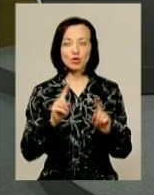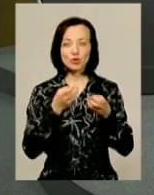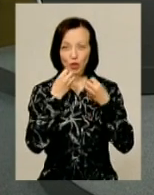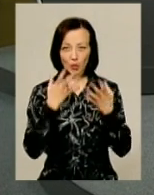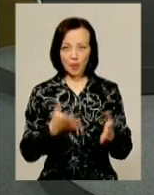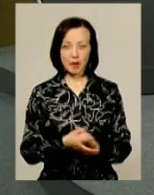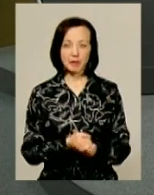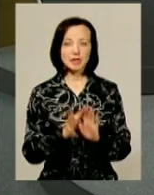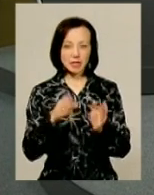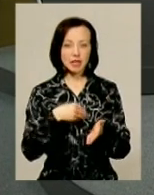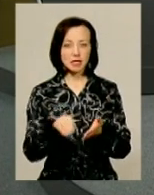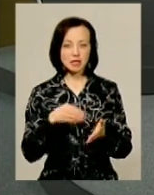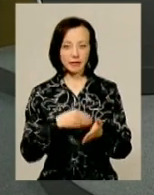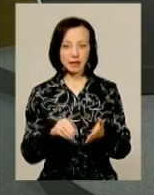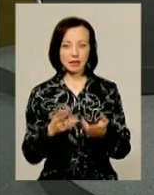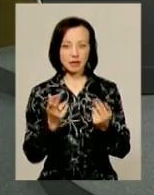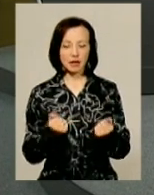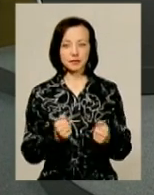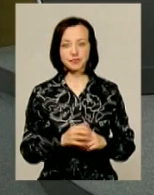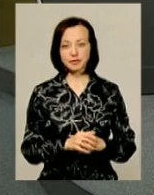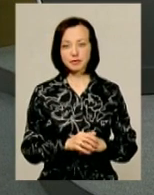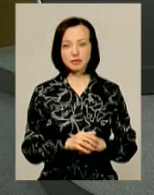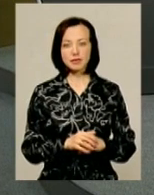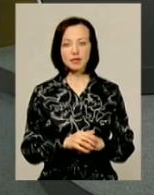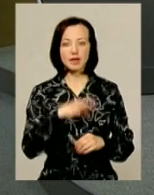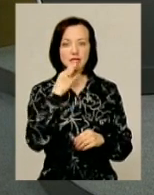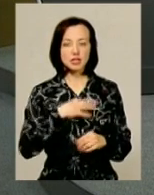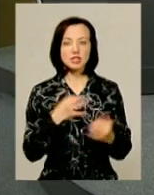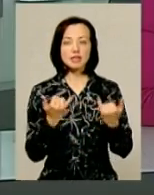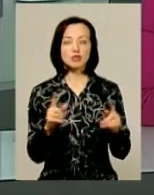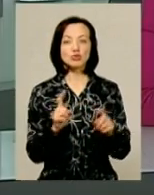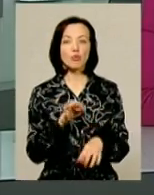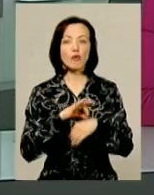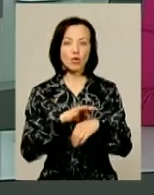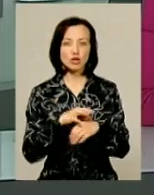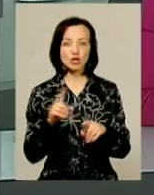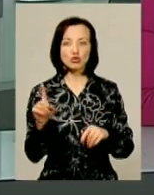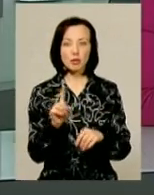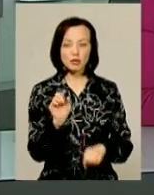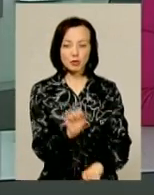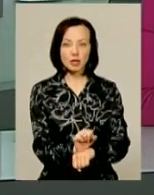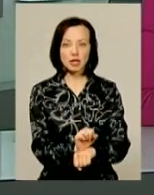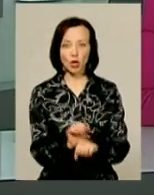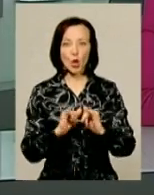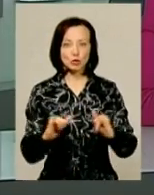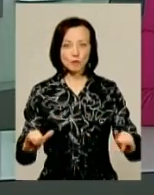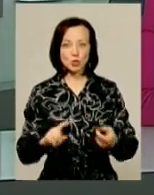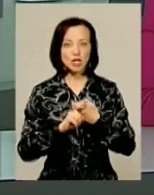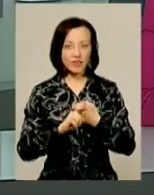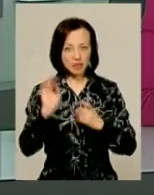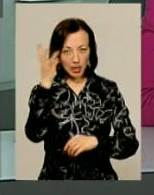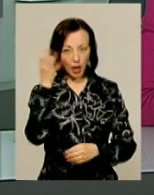думаю. Тільки свині, так? Тільки свині. А скажіть, які заходи наразі проводяться, аби стримати розповсюдження інфекції саме на